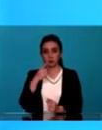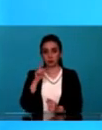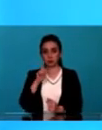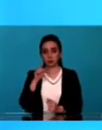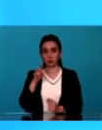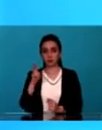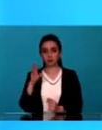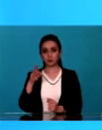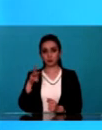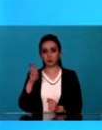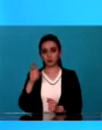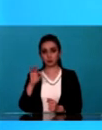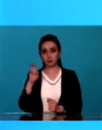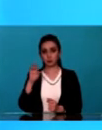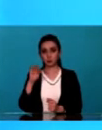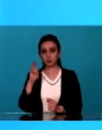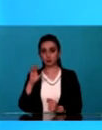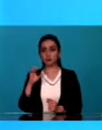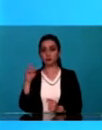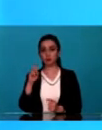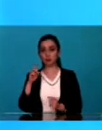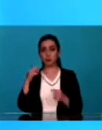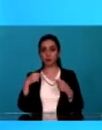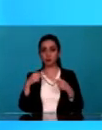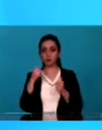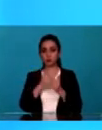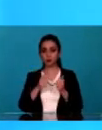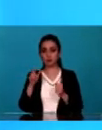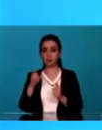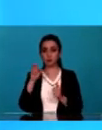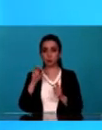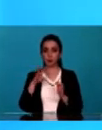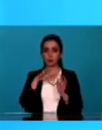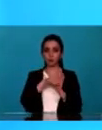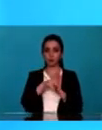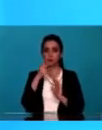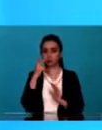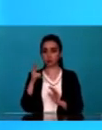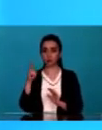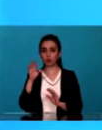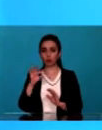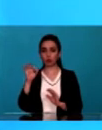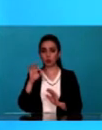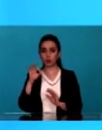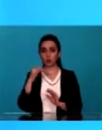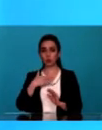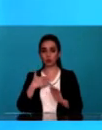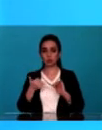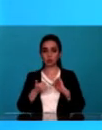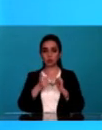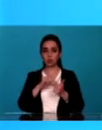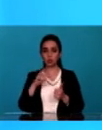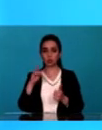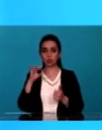компоненте combo box мы каждому футболисту присваиваем пока баллы в виде нуля. Для этого у нас есть переменная